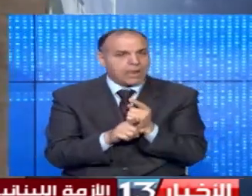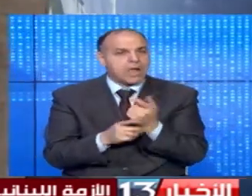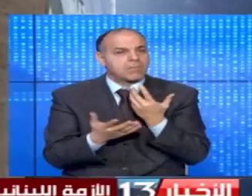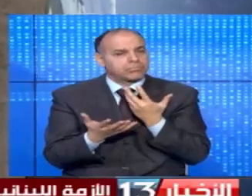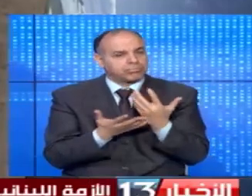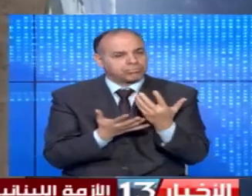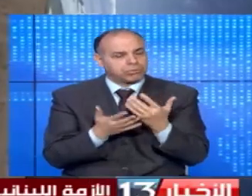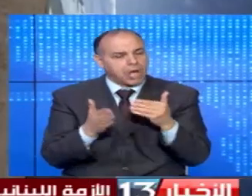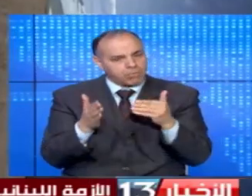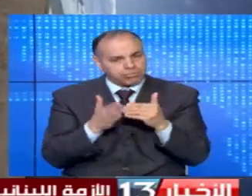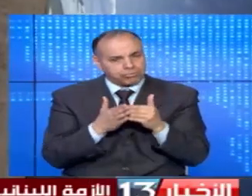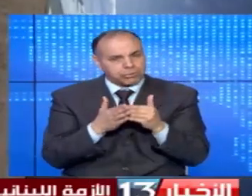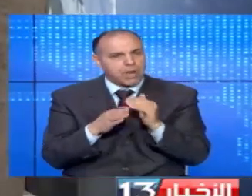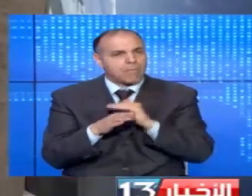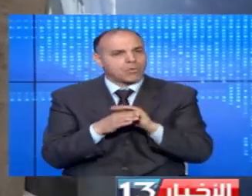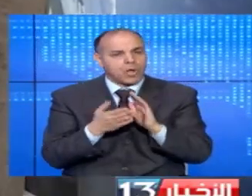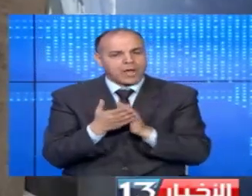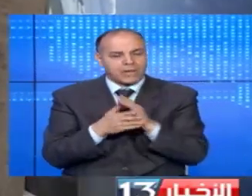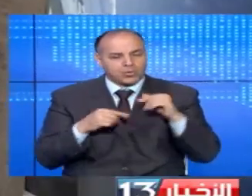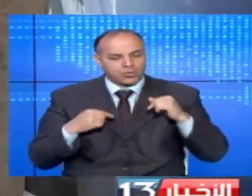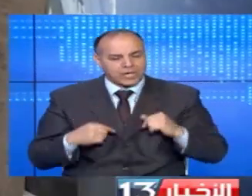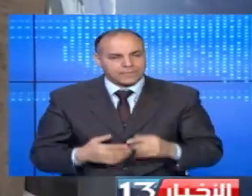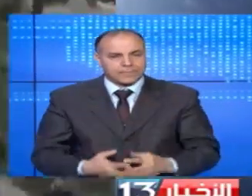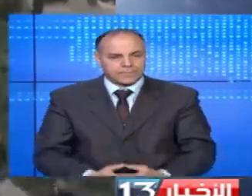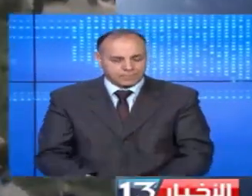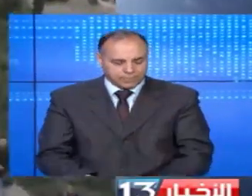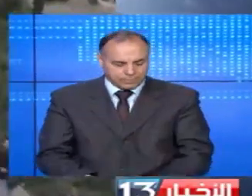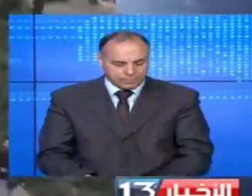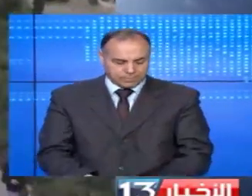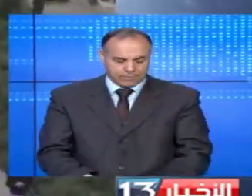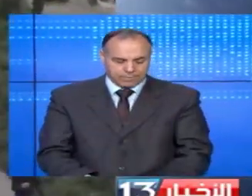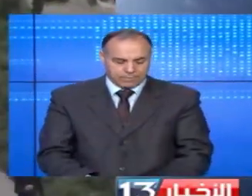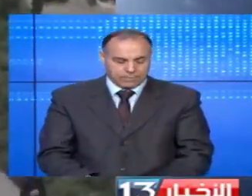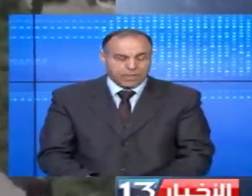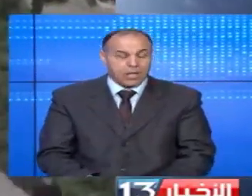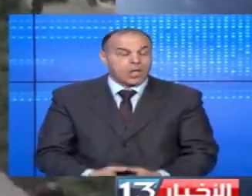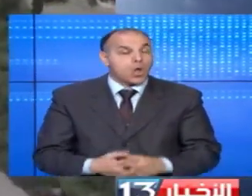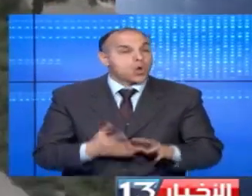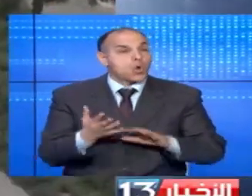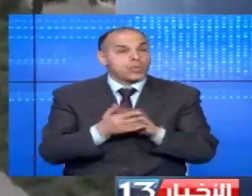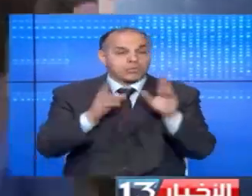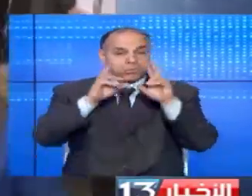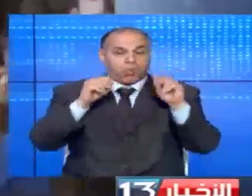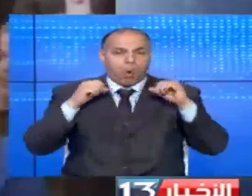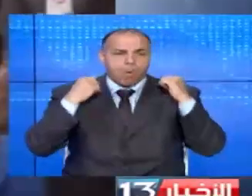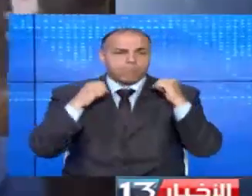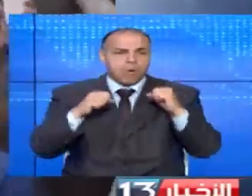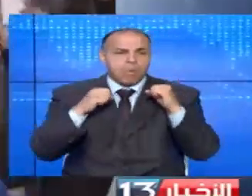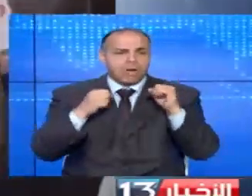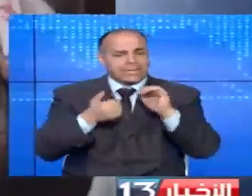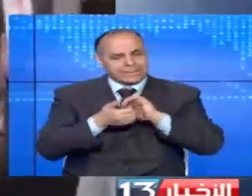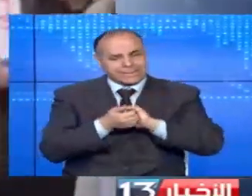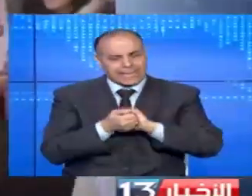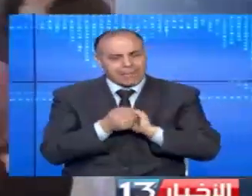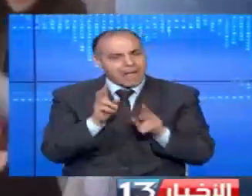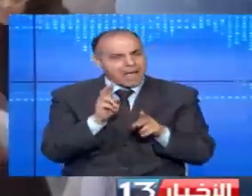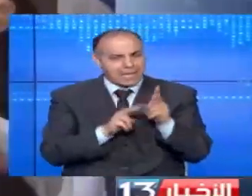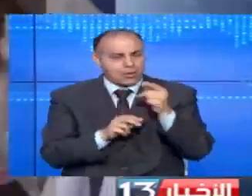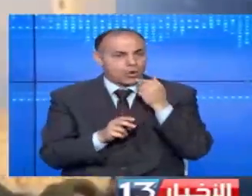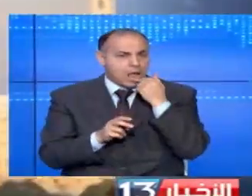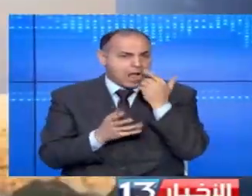بالحاسب بشان تشكيل الحكومه وتشتهر لبنان موجود من الاحتياجات السلميه في اغلبها